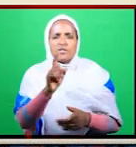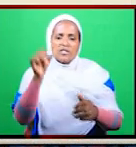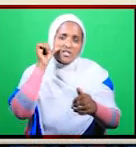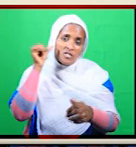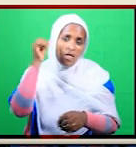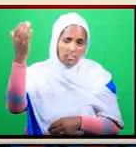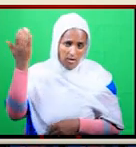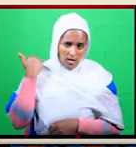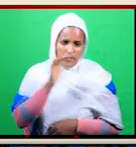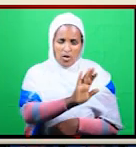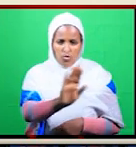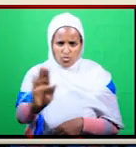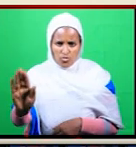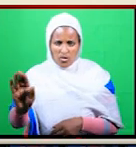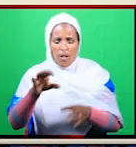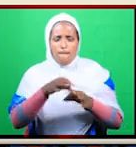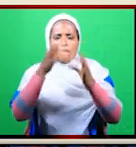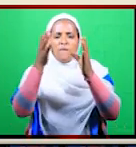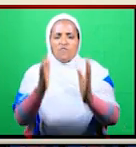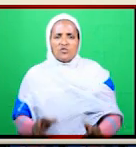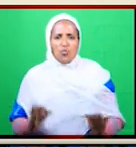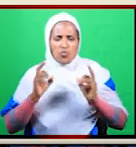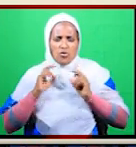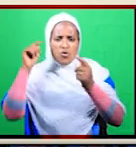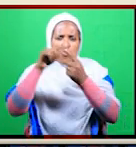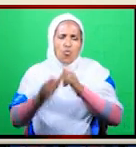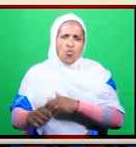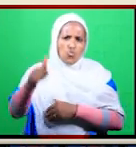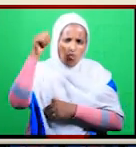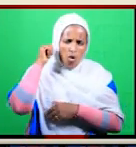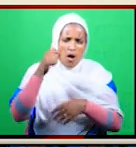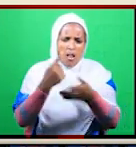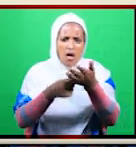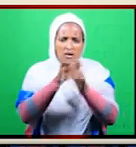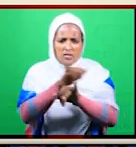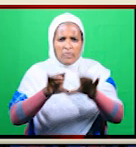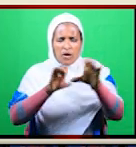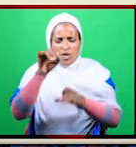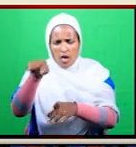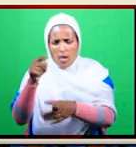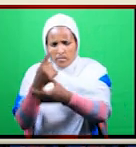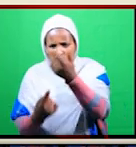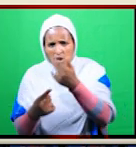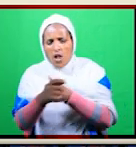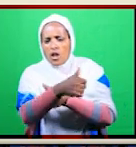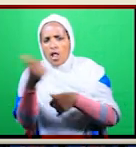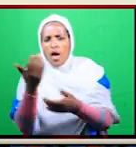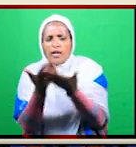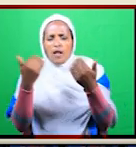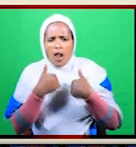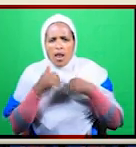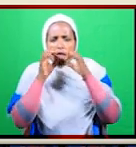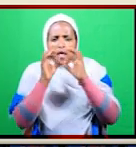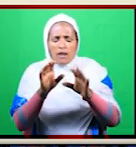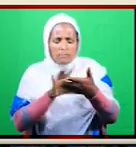ዋናው ትናንትና የነበራቸውን መንፈሳዊ ህይወት ወደኋላ እንዲል ያደረገው ይሄ ብቻ ነው ወይስ ሌሎች ነገሮች አሉ